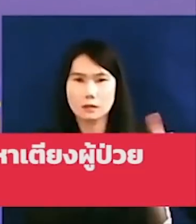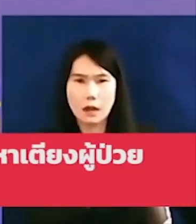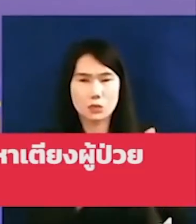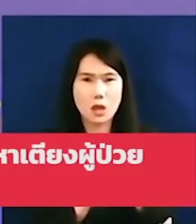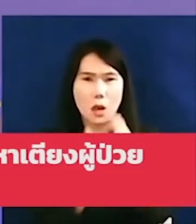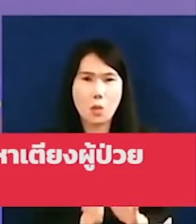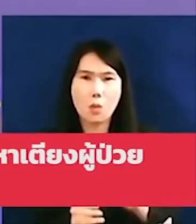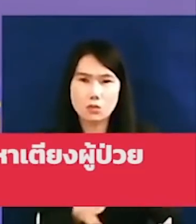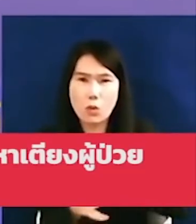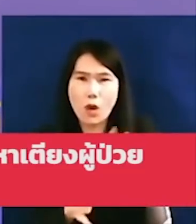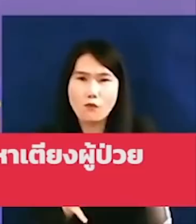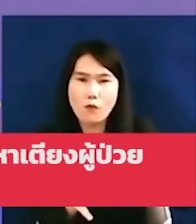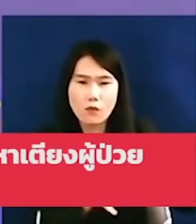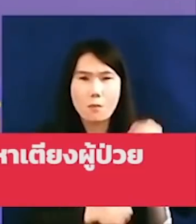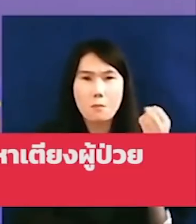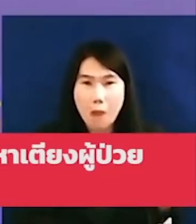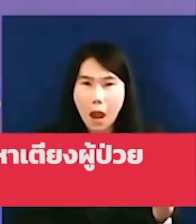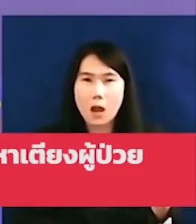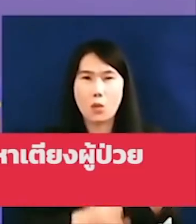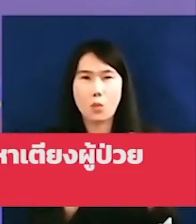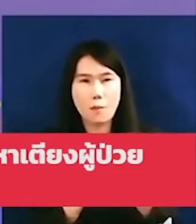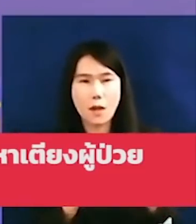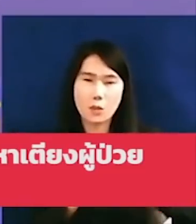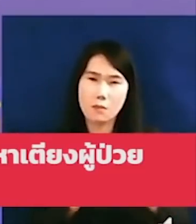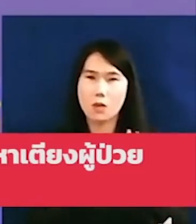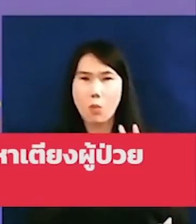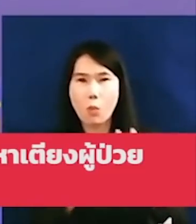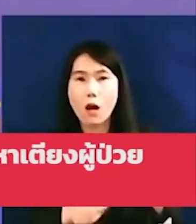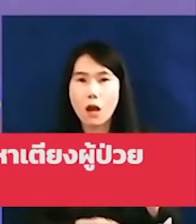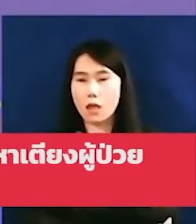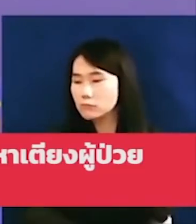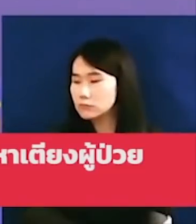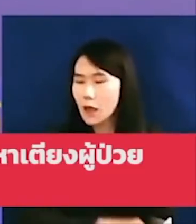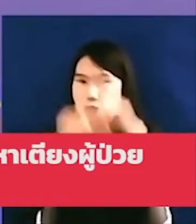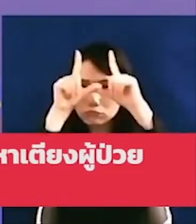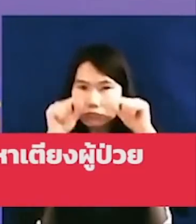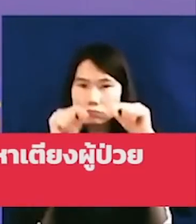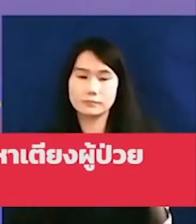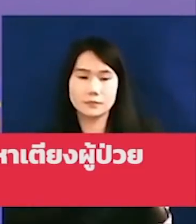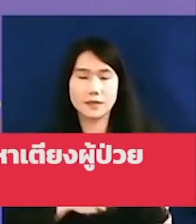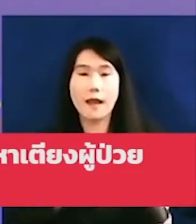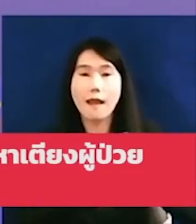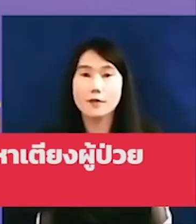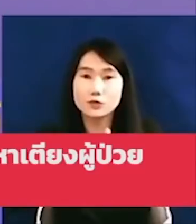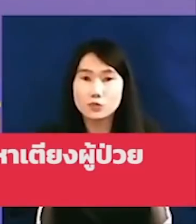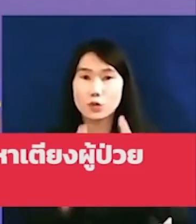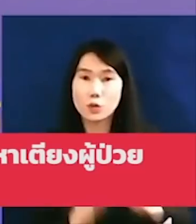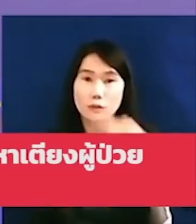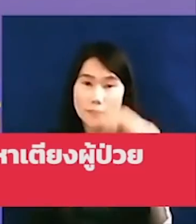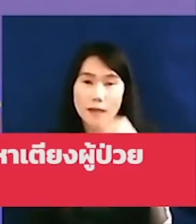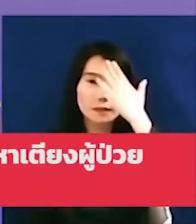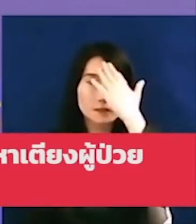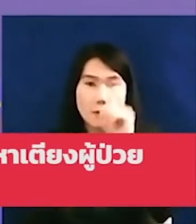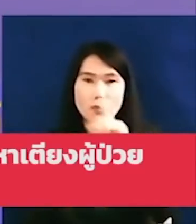การเตียงรองรับผู้ป่วยผู้ติดเชื้อโควิดและเปิดสายด่วน1668จำนวน20 คู่สายเพิ่มจากสายด่วน